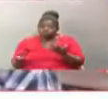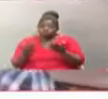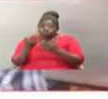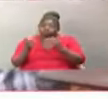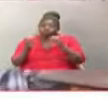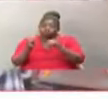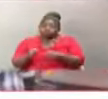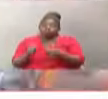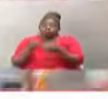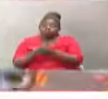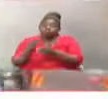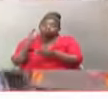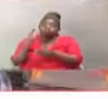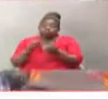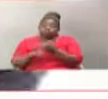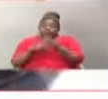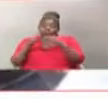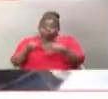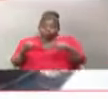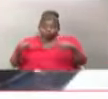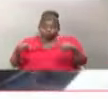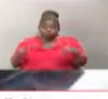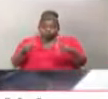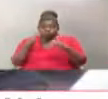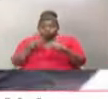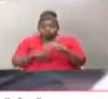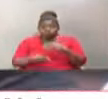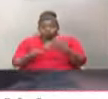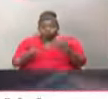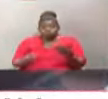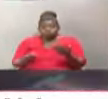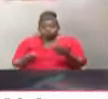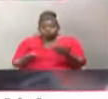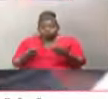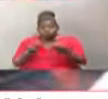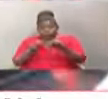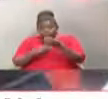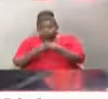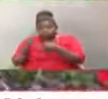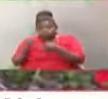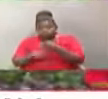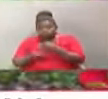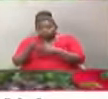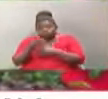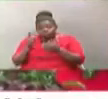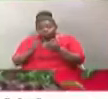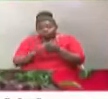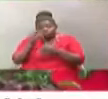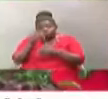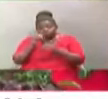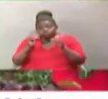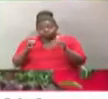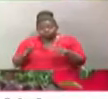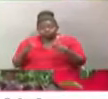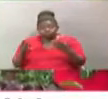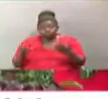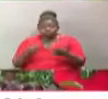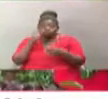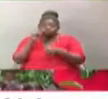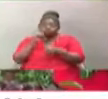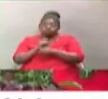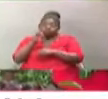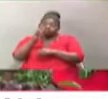balina okukaseera okulaba nga bajjamu Christmas. Bagamba seera ky'oyina ofune ky'otayina. Ye Ibrahim Senabulia akolera ewangulo